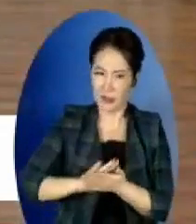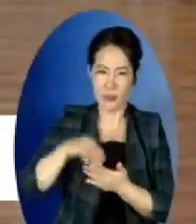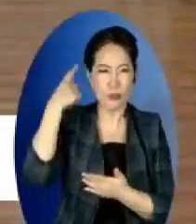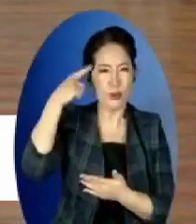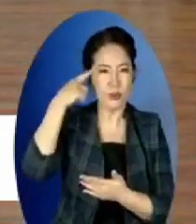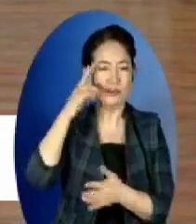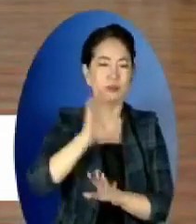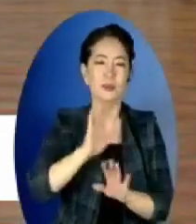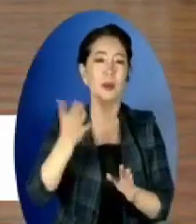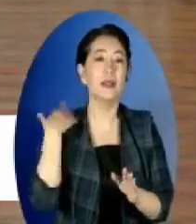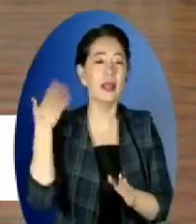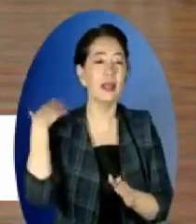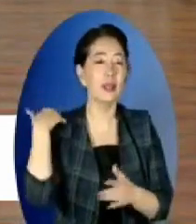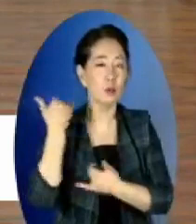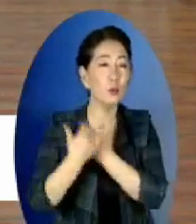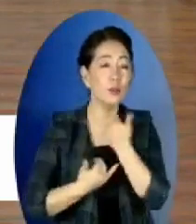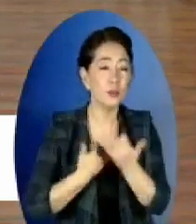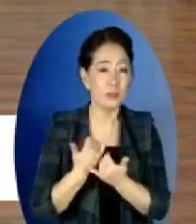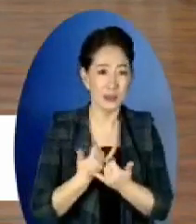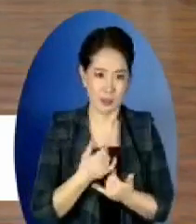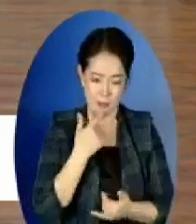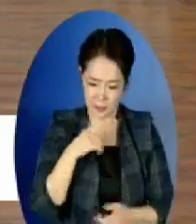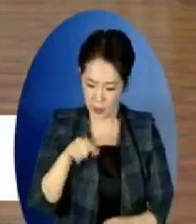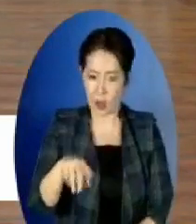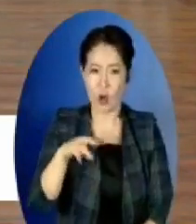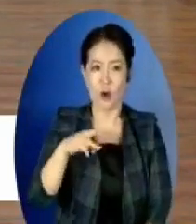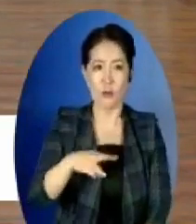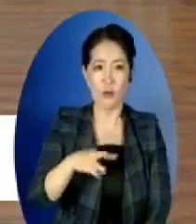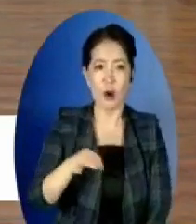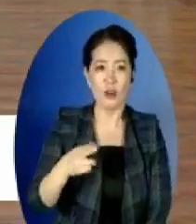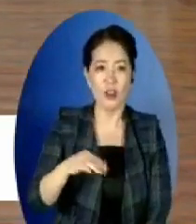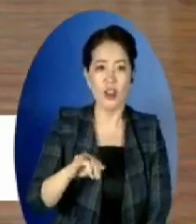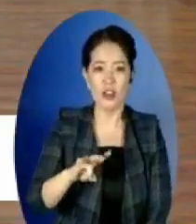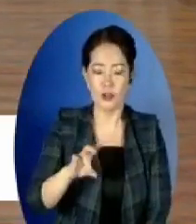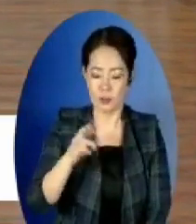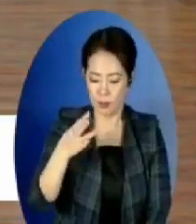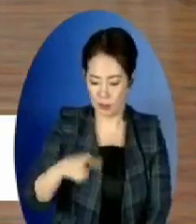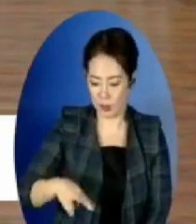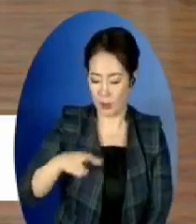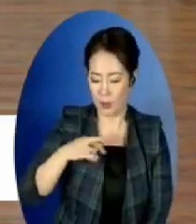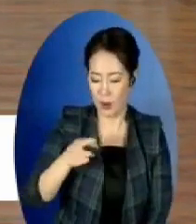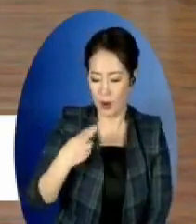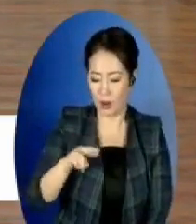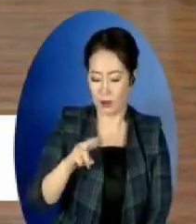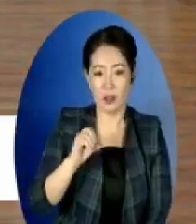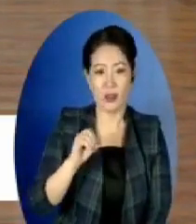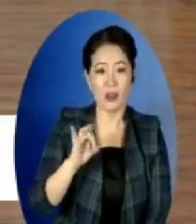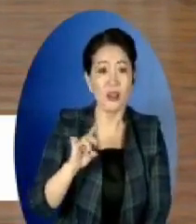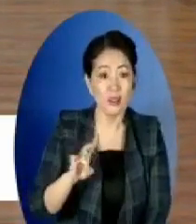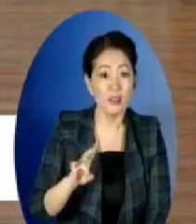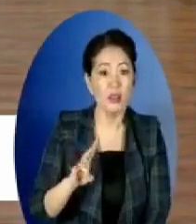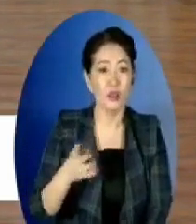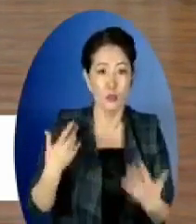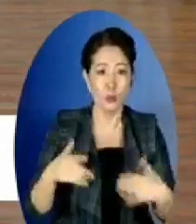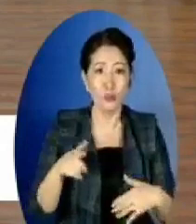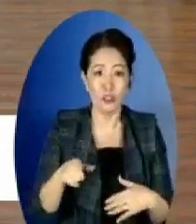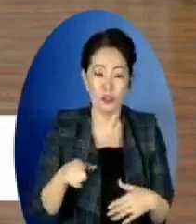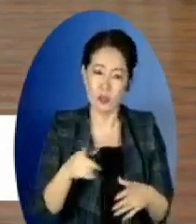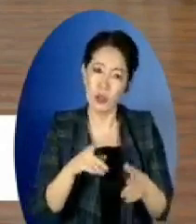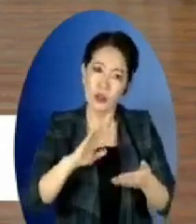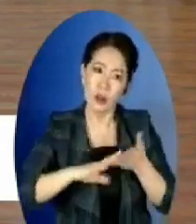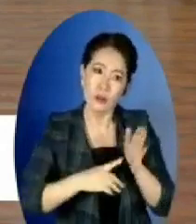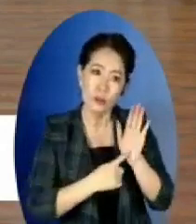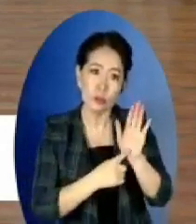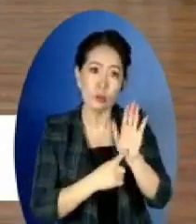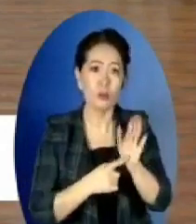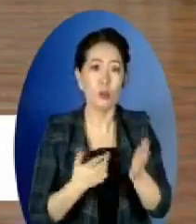юуны модерн бүжигний урсгал байна. Тийм учраас танах энэгээ түгэн дэлгэрүүлэх боломж байдаг юм уу гэдэг ч юм уу. Ийм их асуултууд их